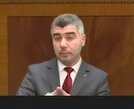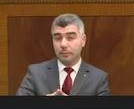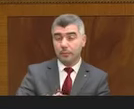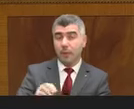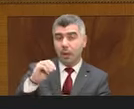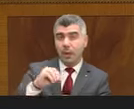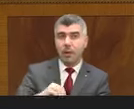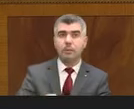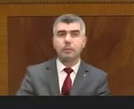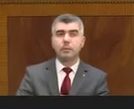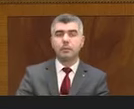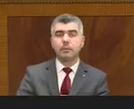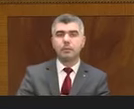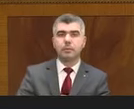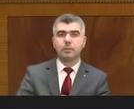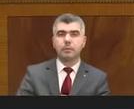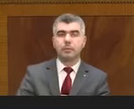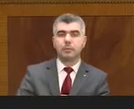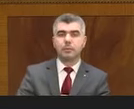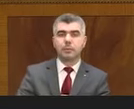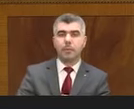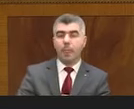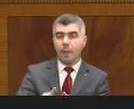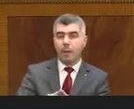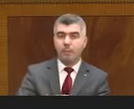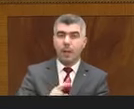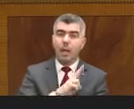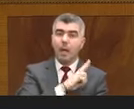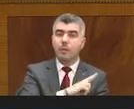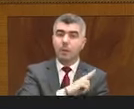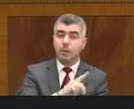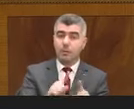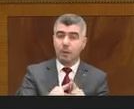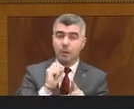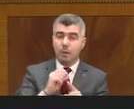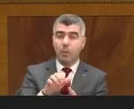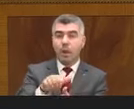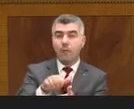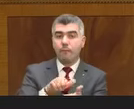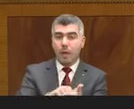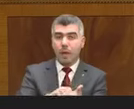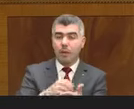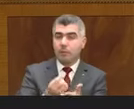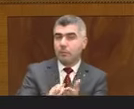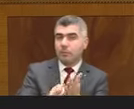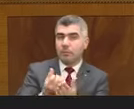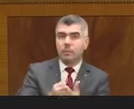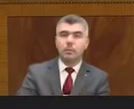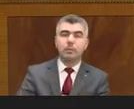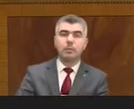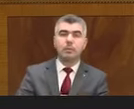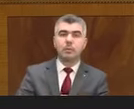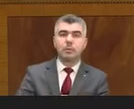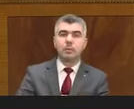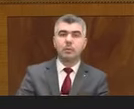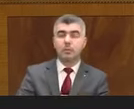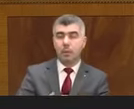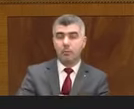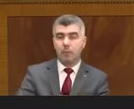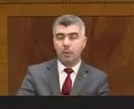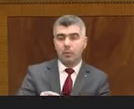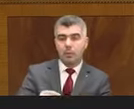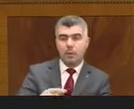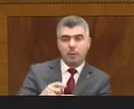وعندنا فيما يخص التأمين الفلاحي، بغيت غير نقول الخبر بأنه غادي تبدأ صرف